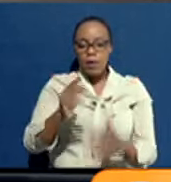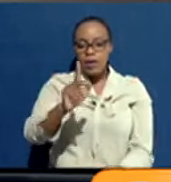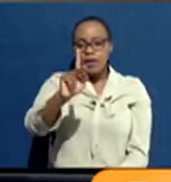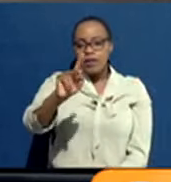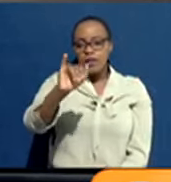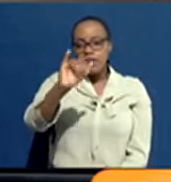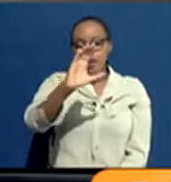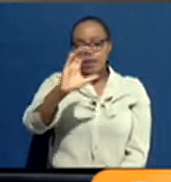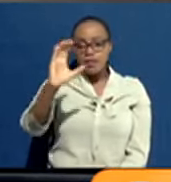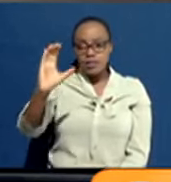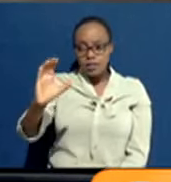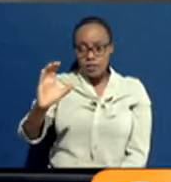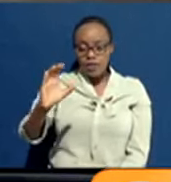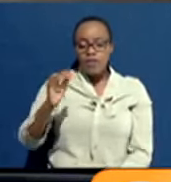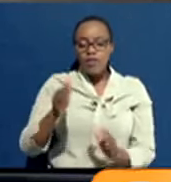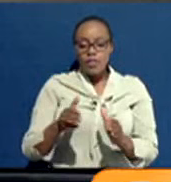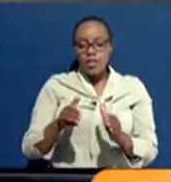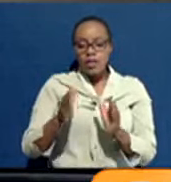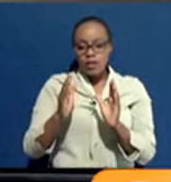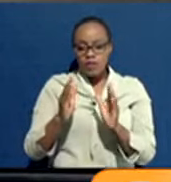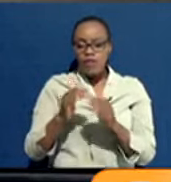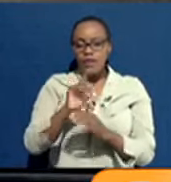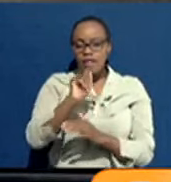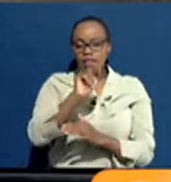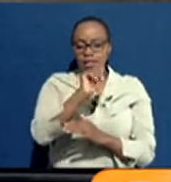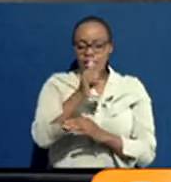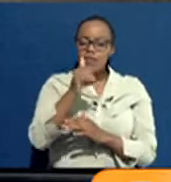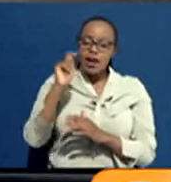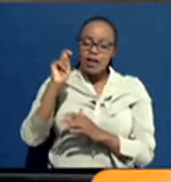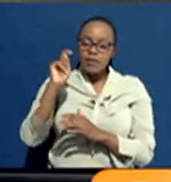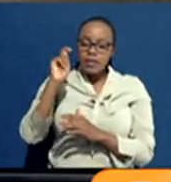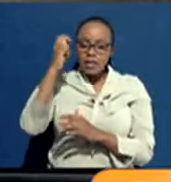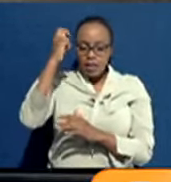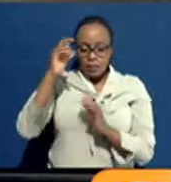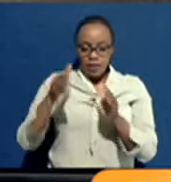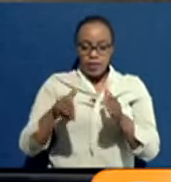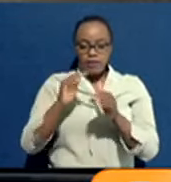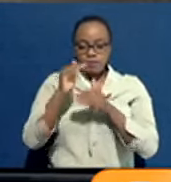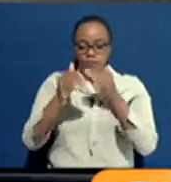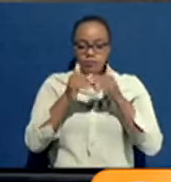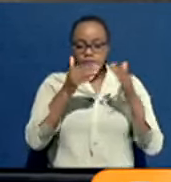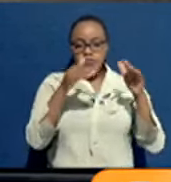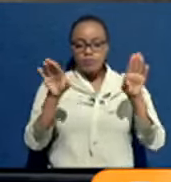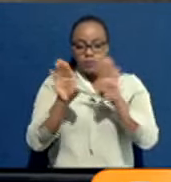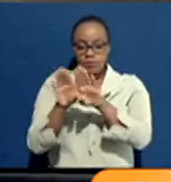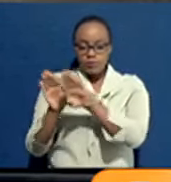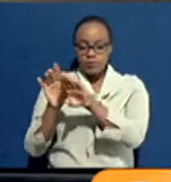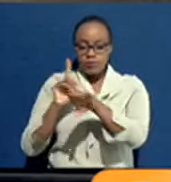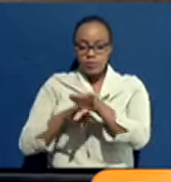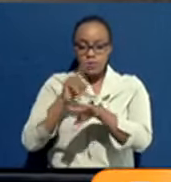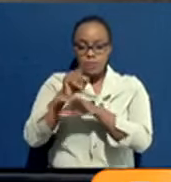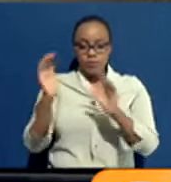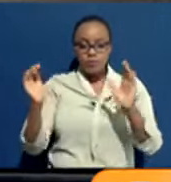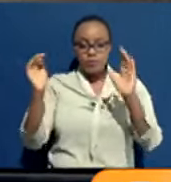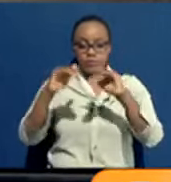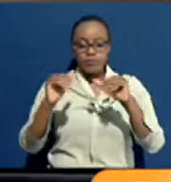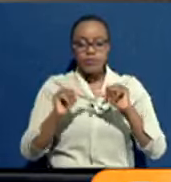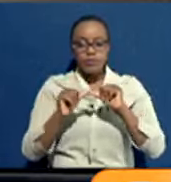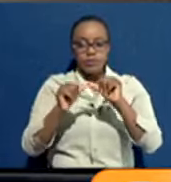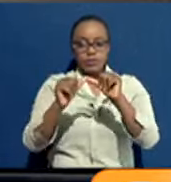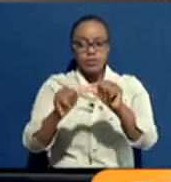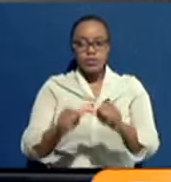la KICC. Na barabara za Taifa Road, Bunge Road, City Hall na Harambee Avenue zitafungwa wakati kongamano hilo litakuwa